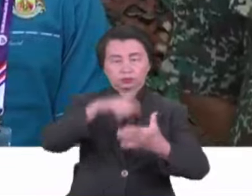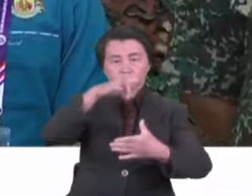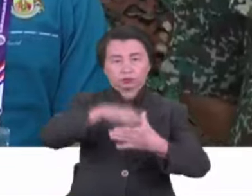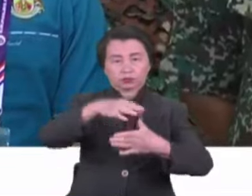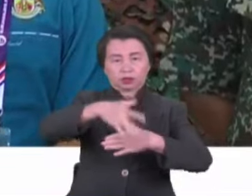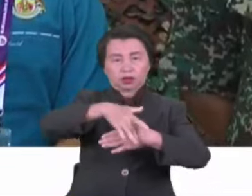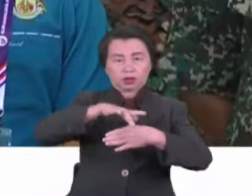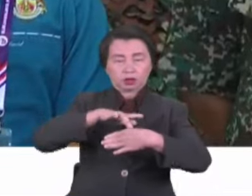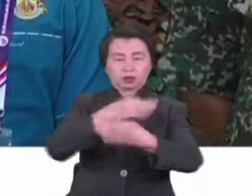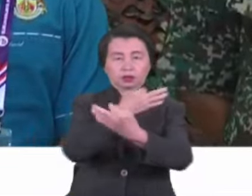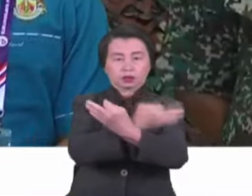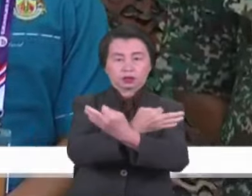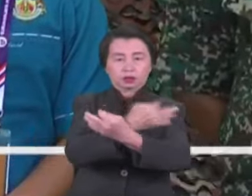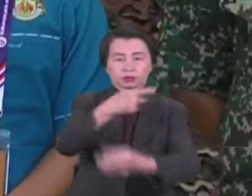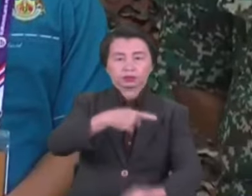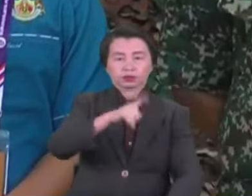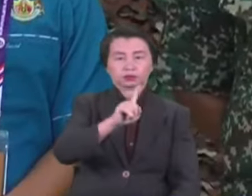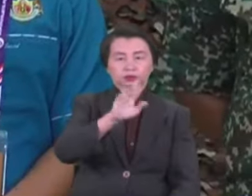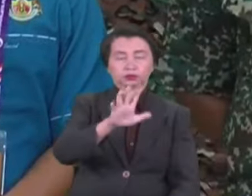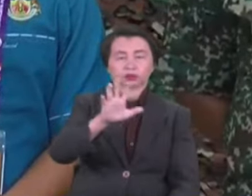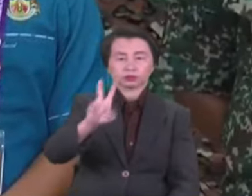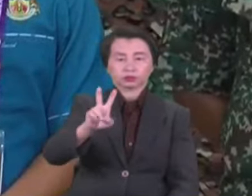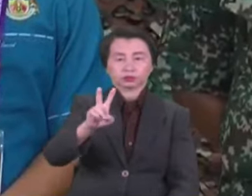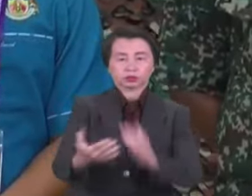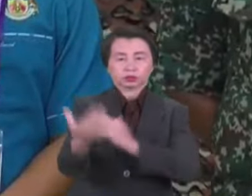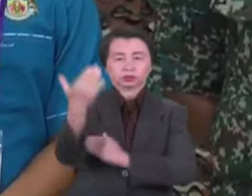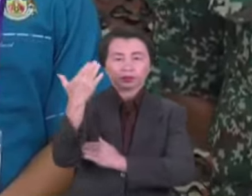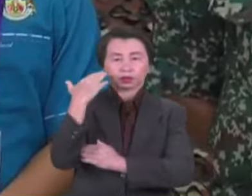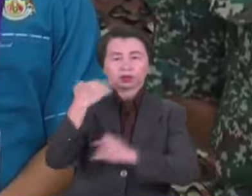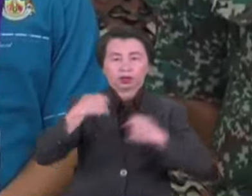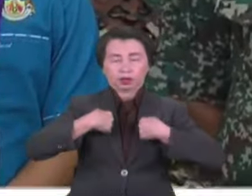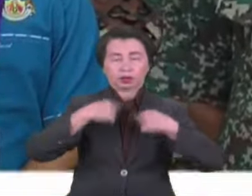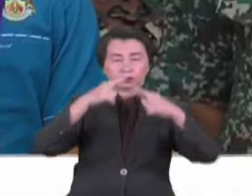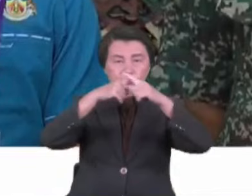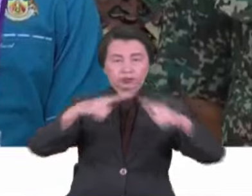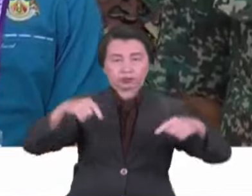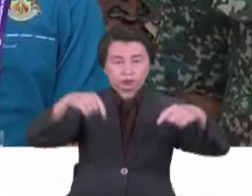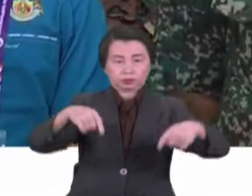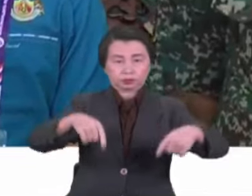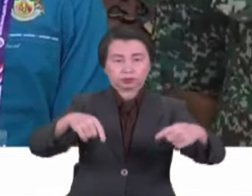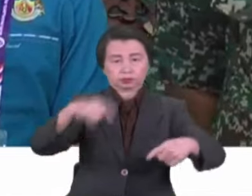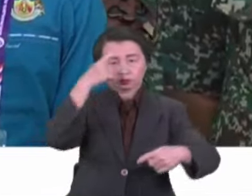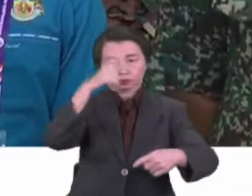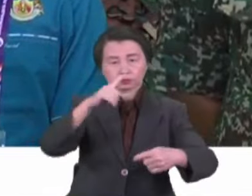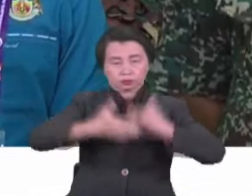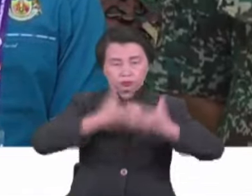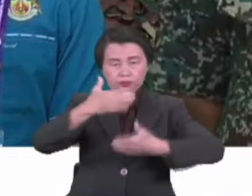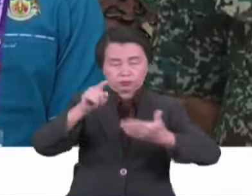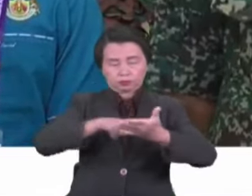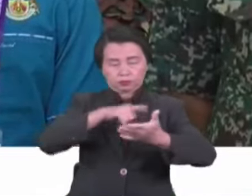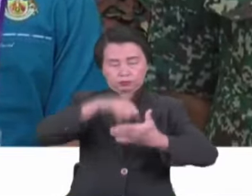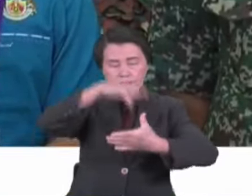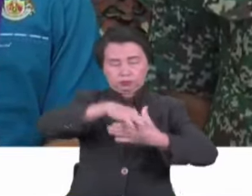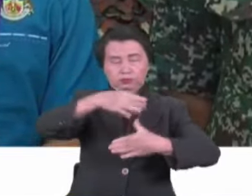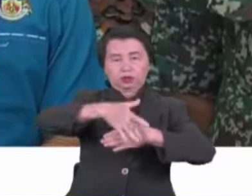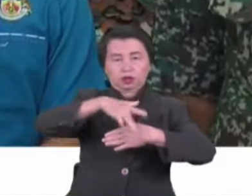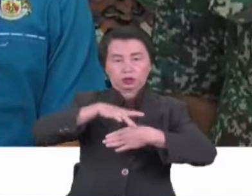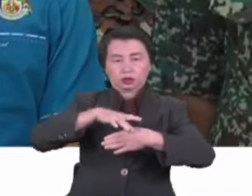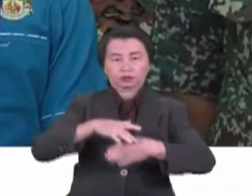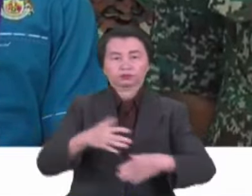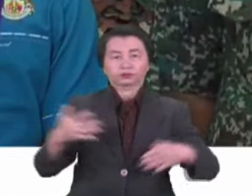Parlimen Keluang P152, dan sejak pagi tadi kami berada di Dewan Mahkota Kem Mahkota ini bagi proses undi awal. Di